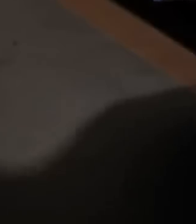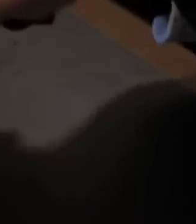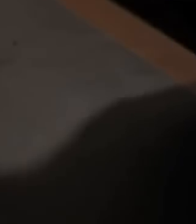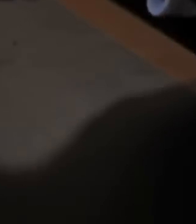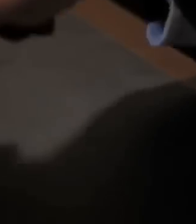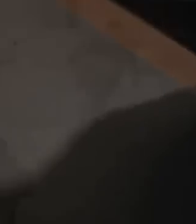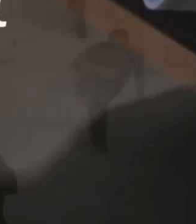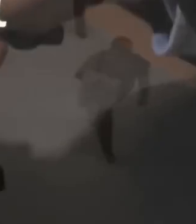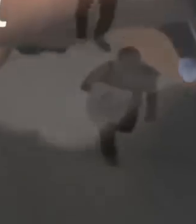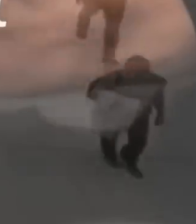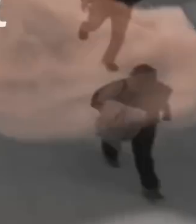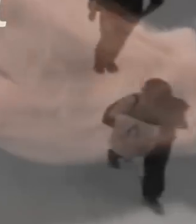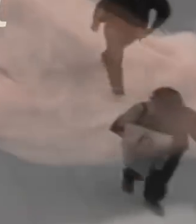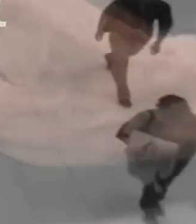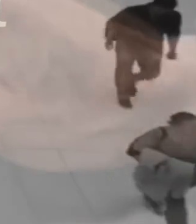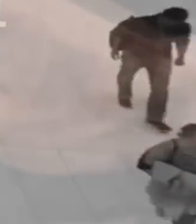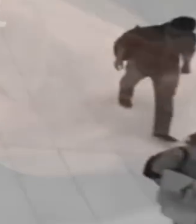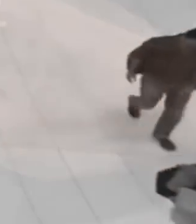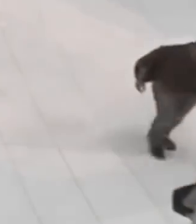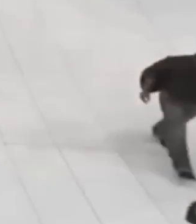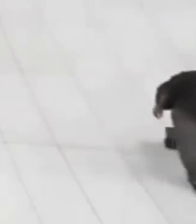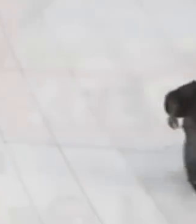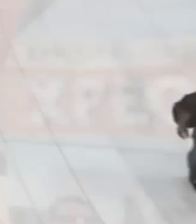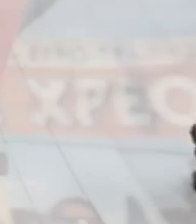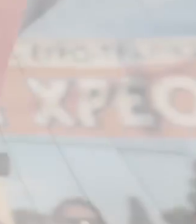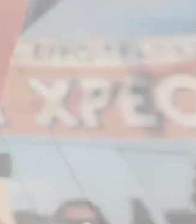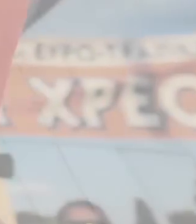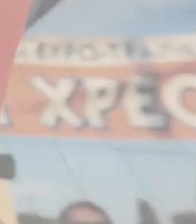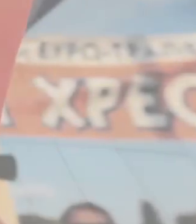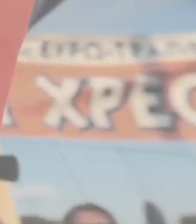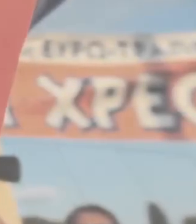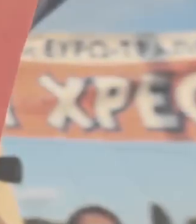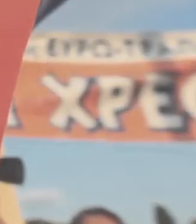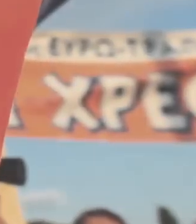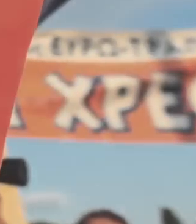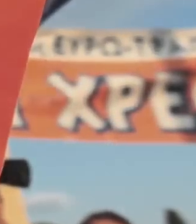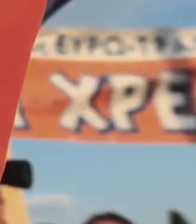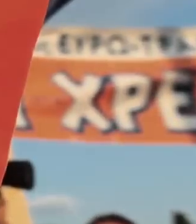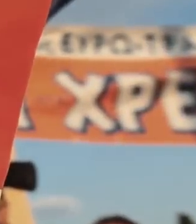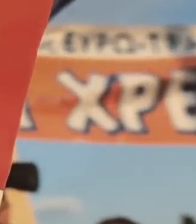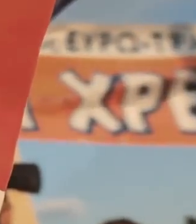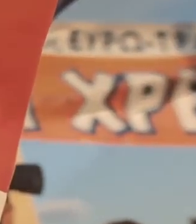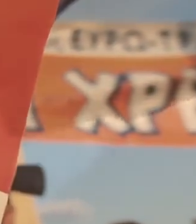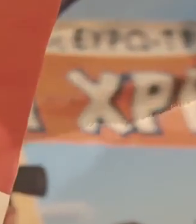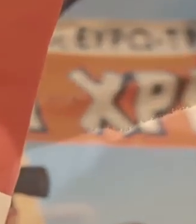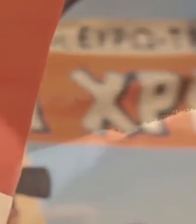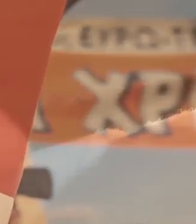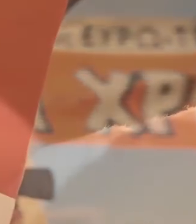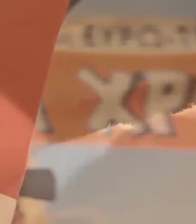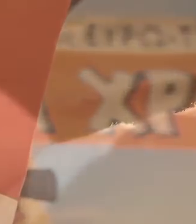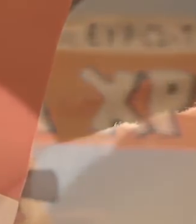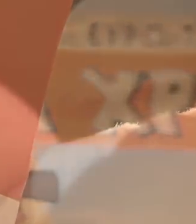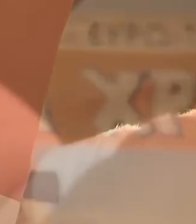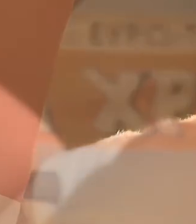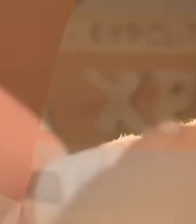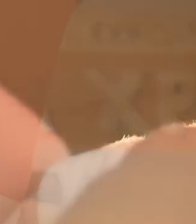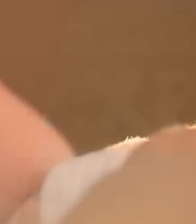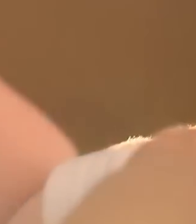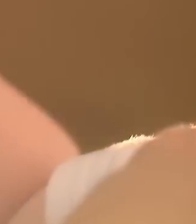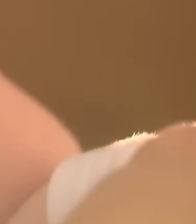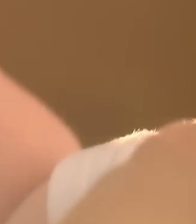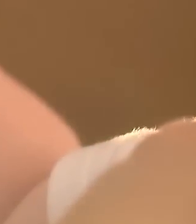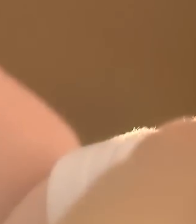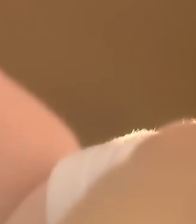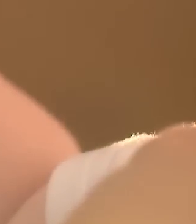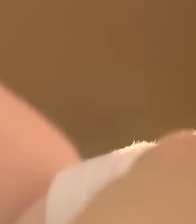όλα αυτά χωρίς την αποκατάσταση της συνταγματικής νομιμότητας και την τιμωρία όλων των υπευθύνων. Όχι. Η επόμενη